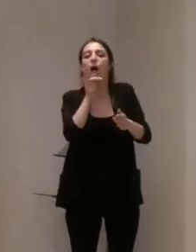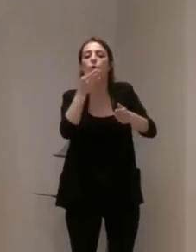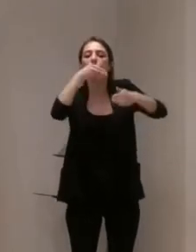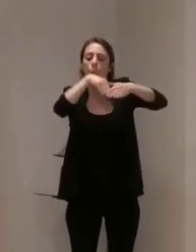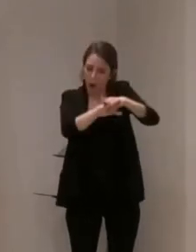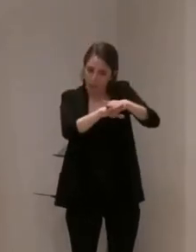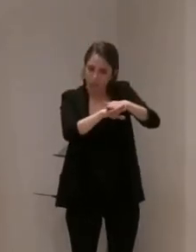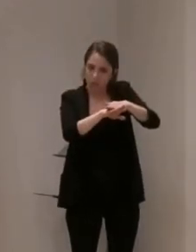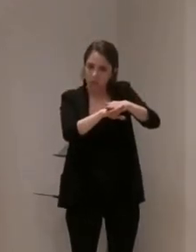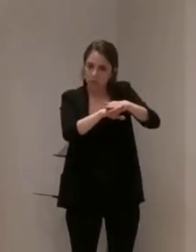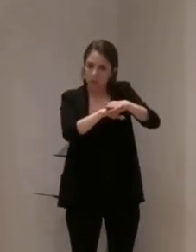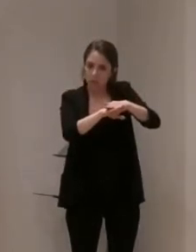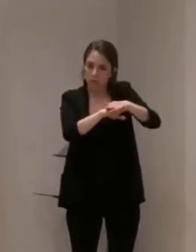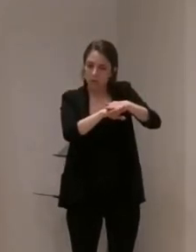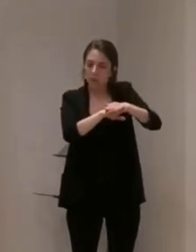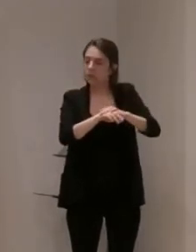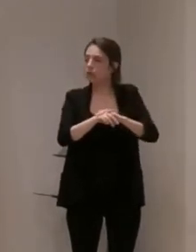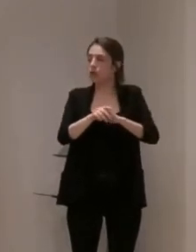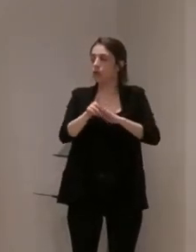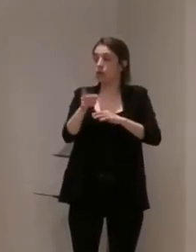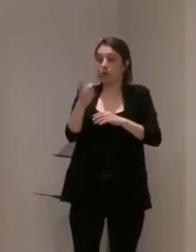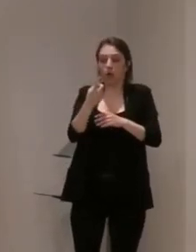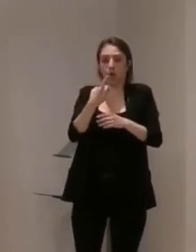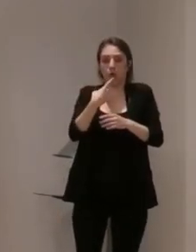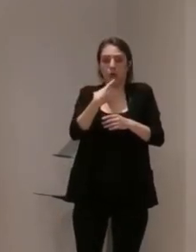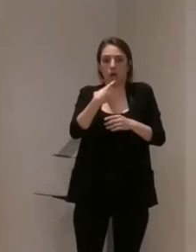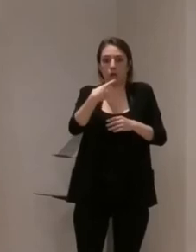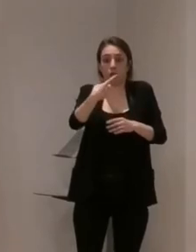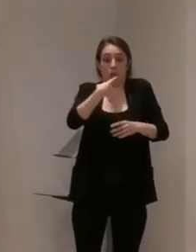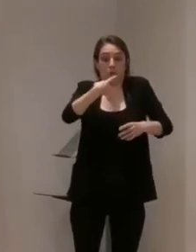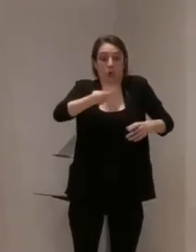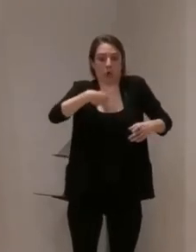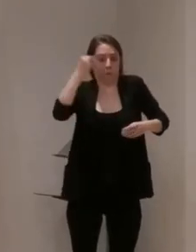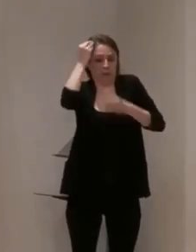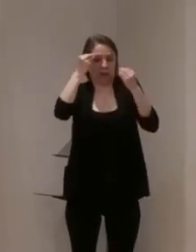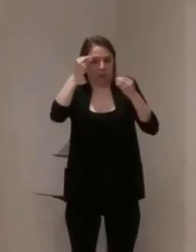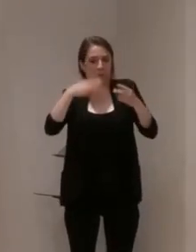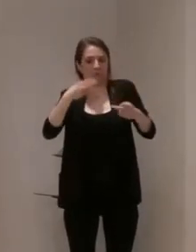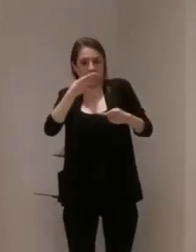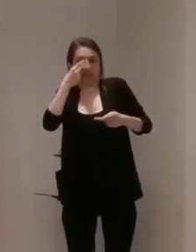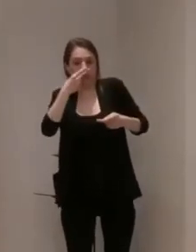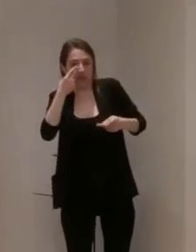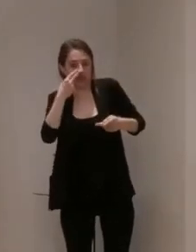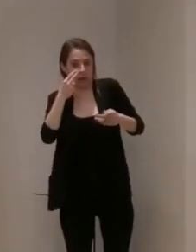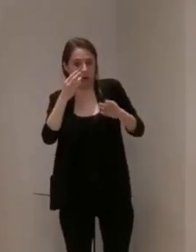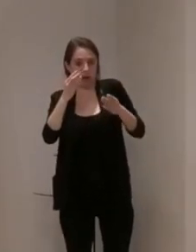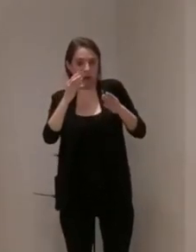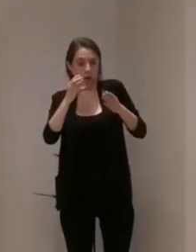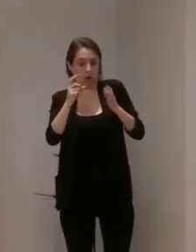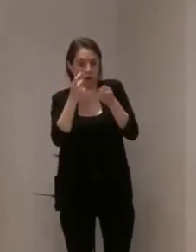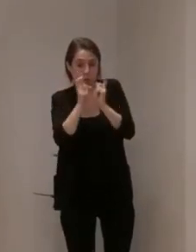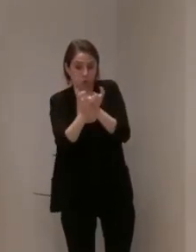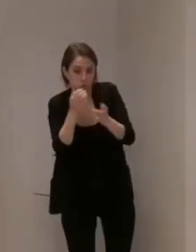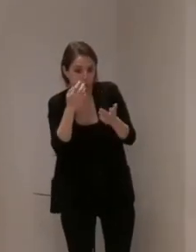jo vaig pensar que aquella persona va dir que ell era un sindicalista, vaig pensar que tenia un cert interès de consultar, no? I vaig dir, sí,